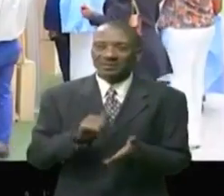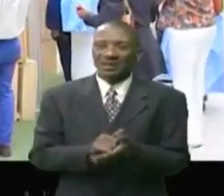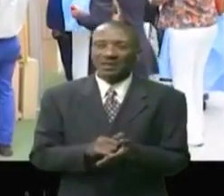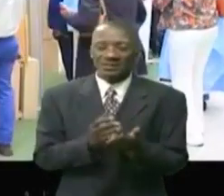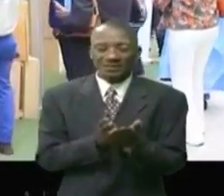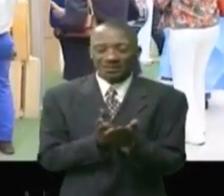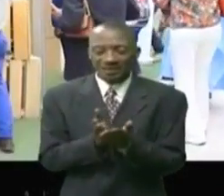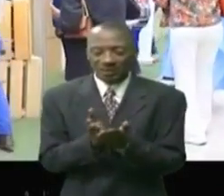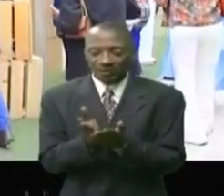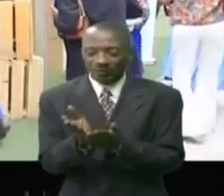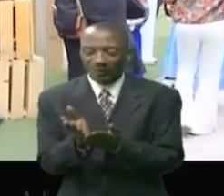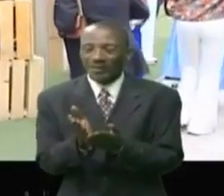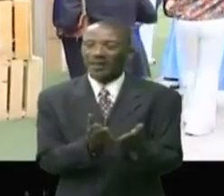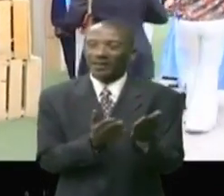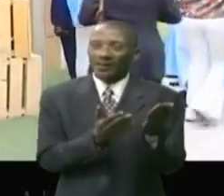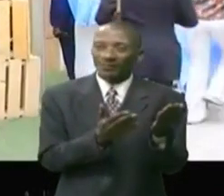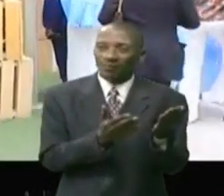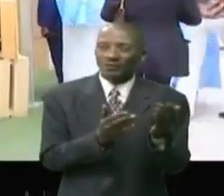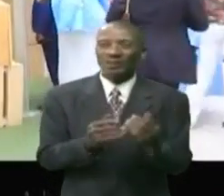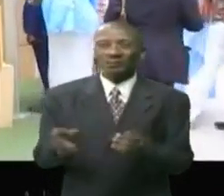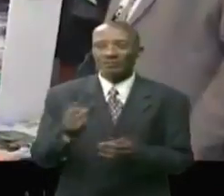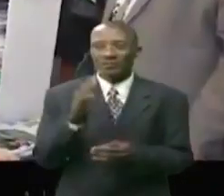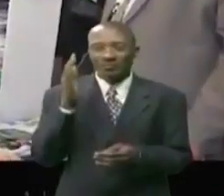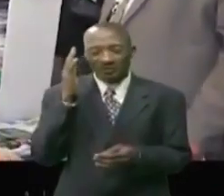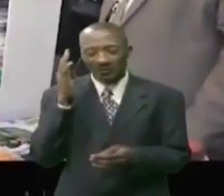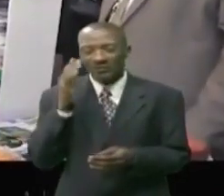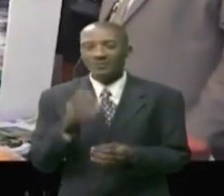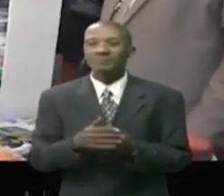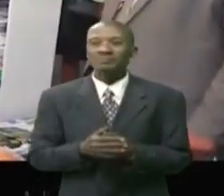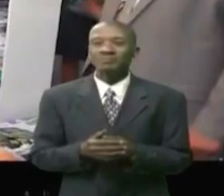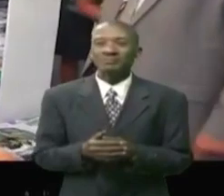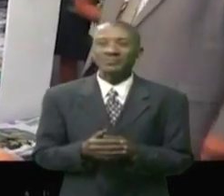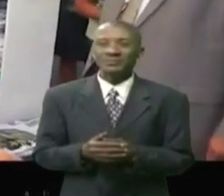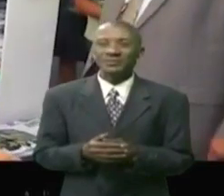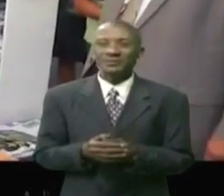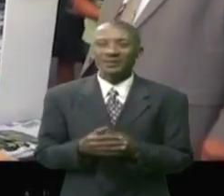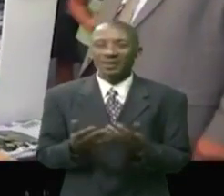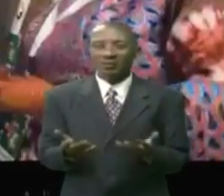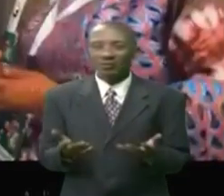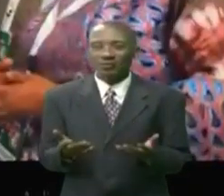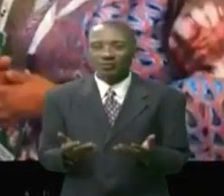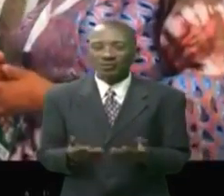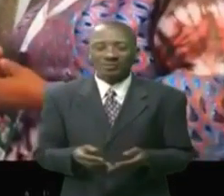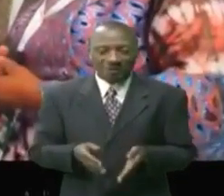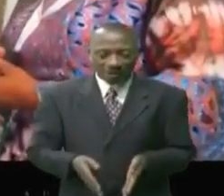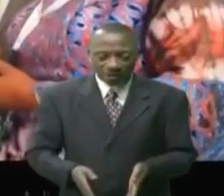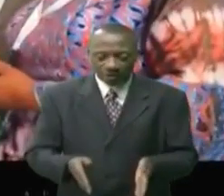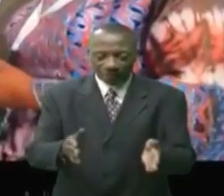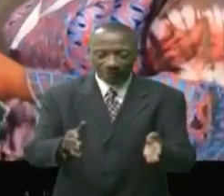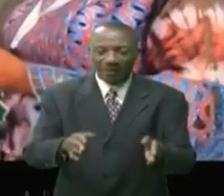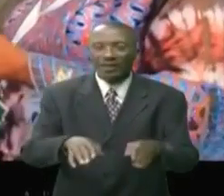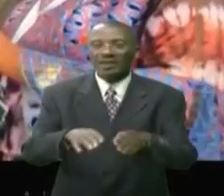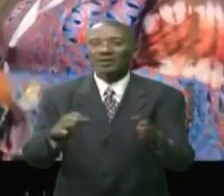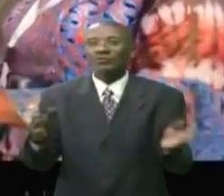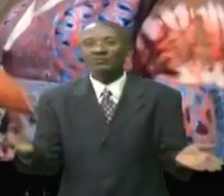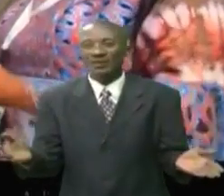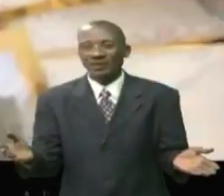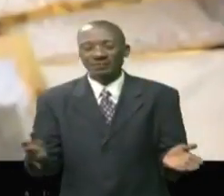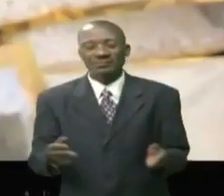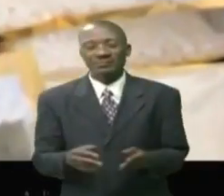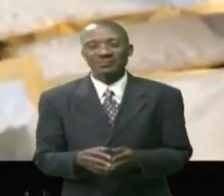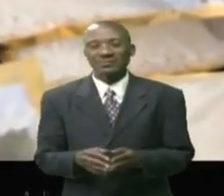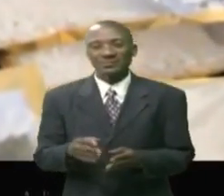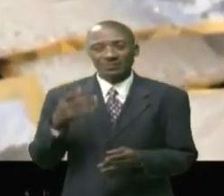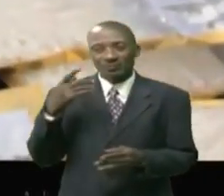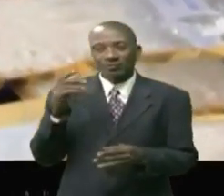des deux activités principales, la foire, exposition-vente de produits et dérivés du manioc, où les expositions seront